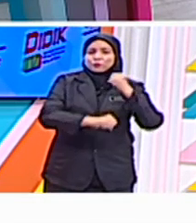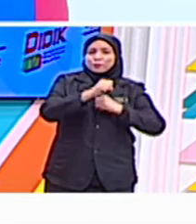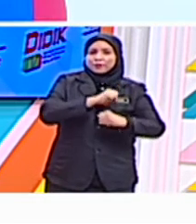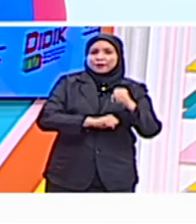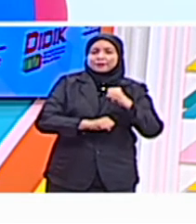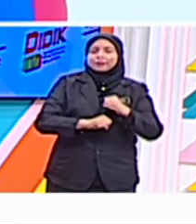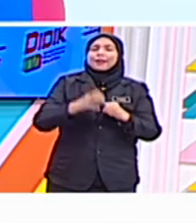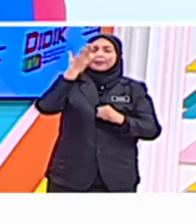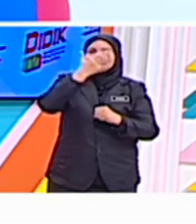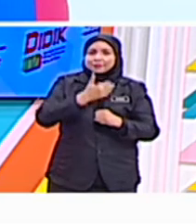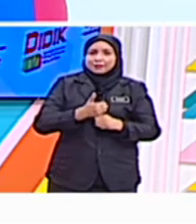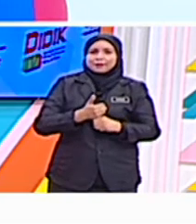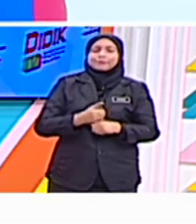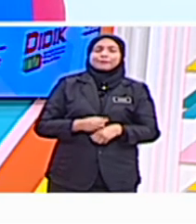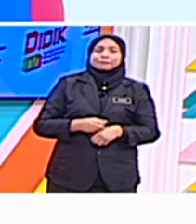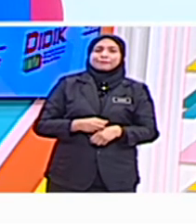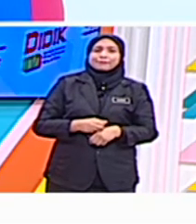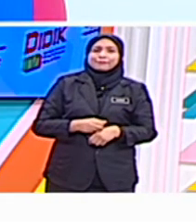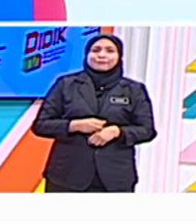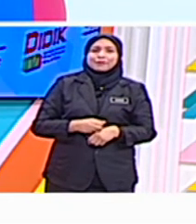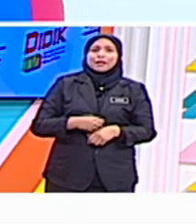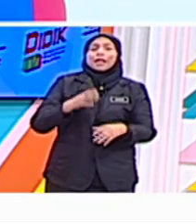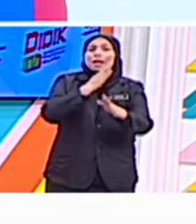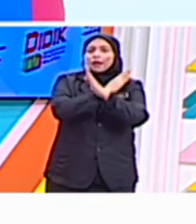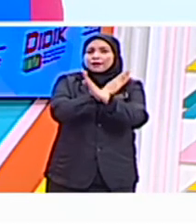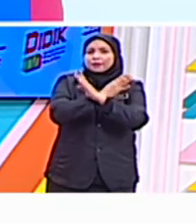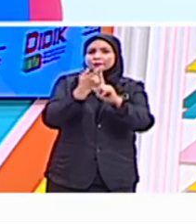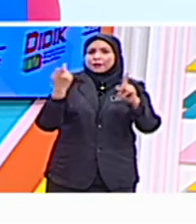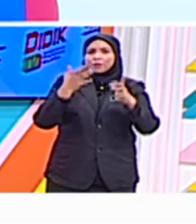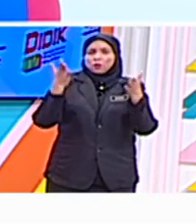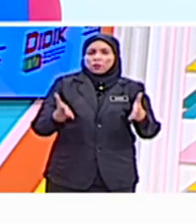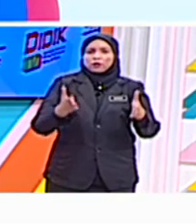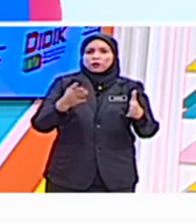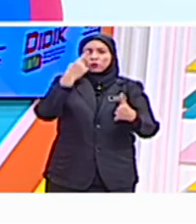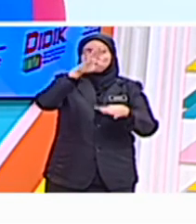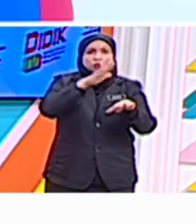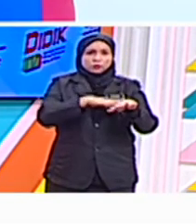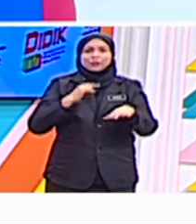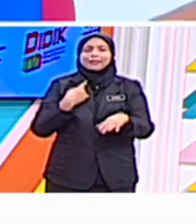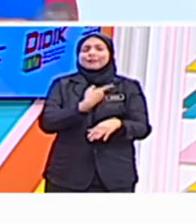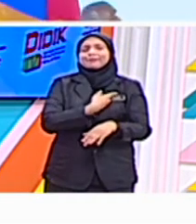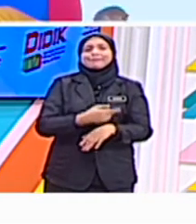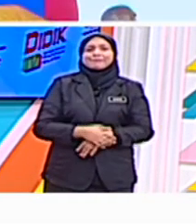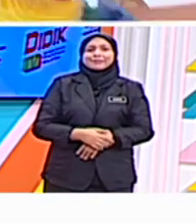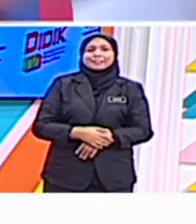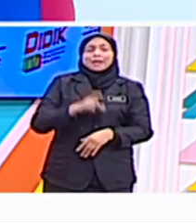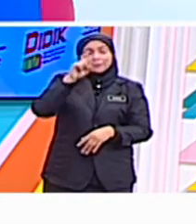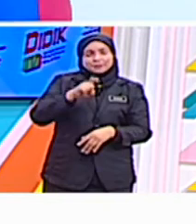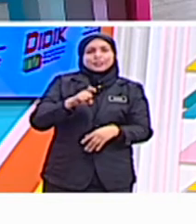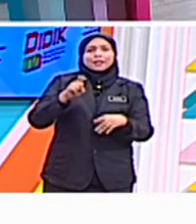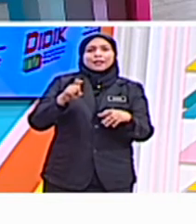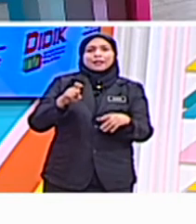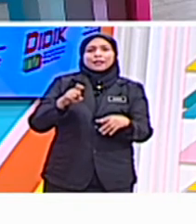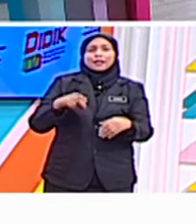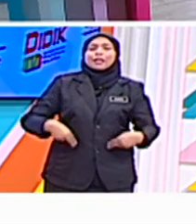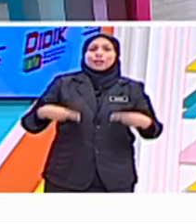apa. Boleh, tapi sopan yang boleh menghalang orang daripada cuba untuk menyentuh kita. Dan seterusnya amalkan gaya hidup sihat. Ini